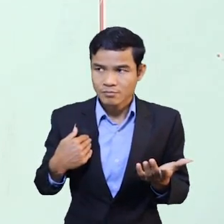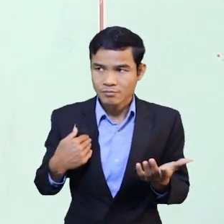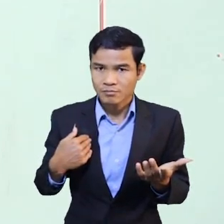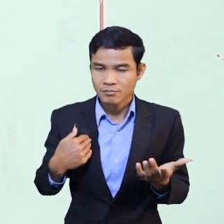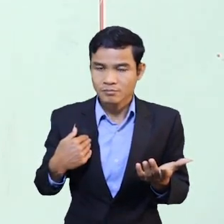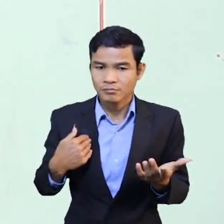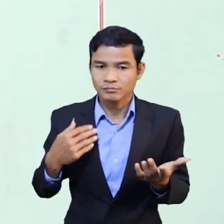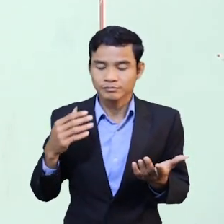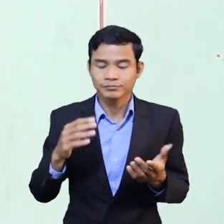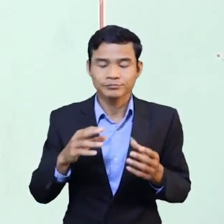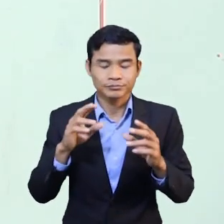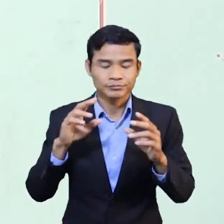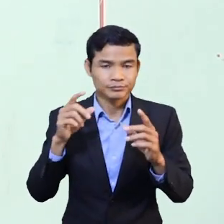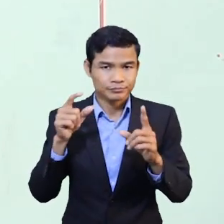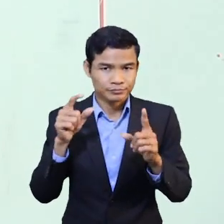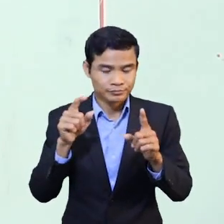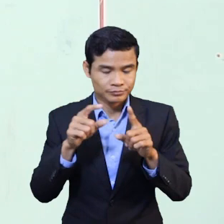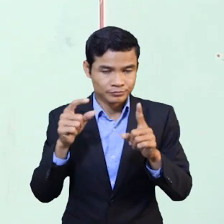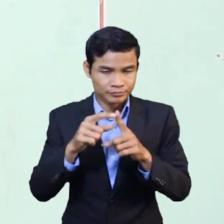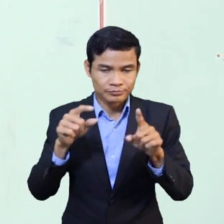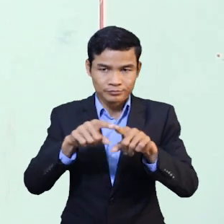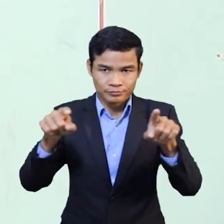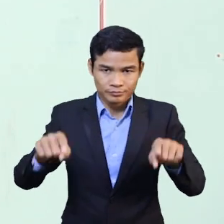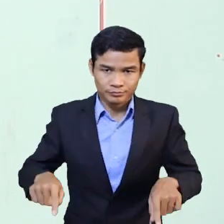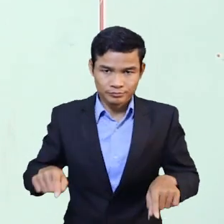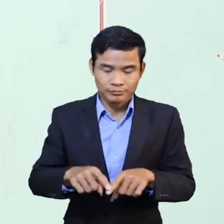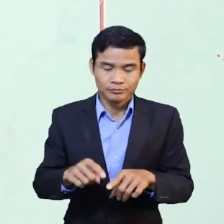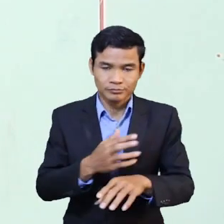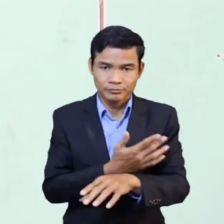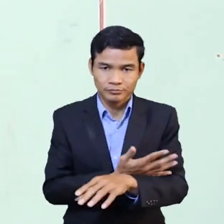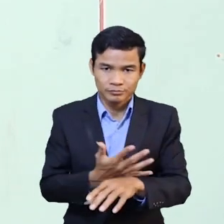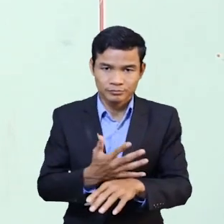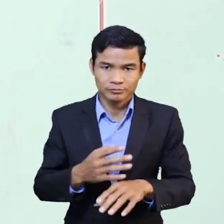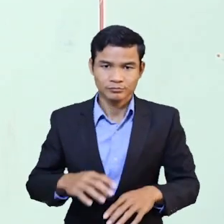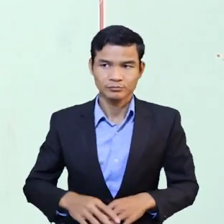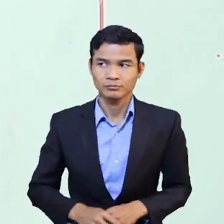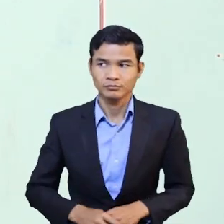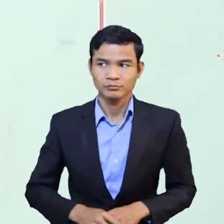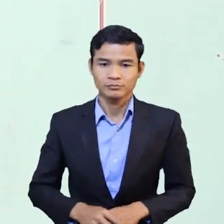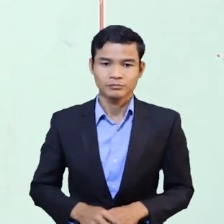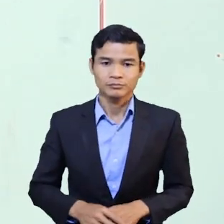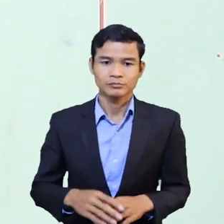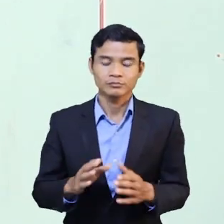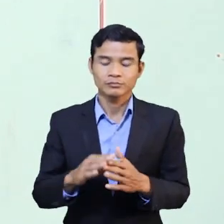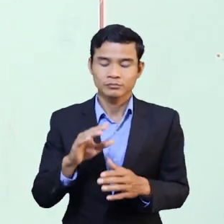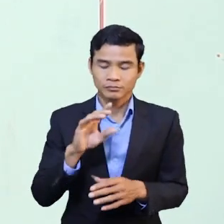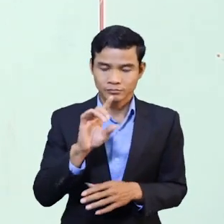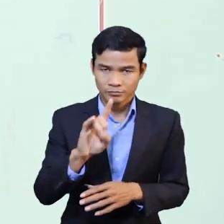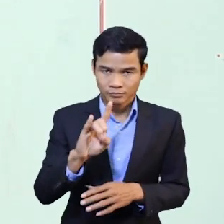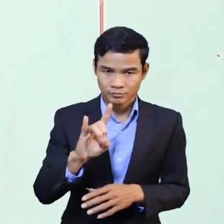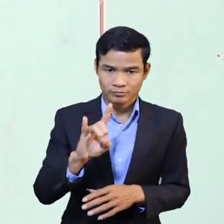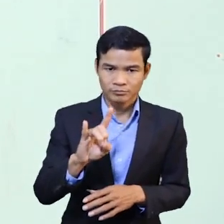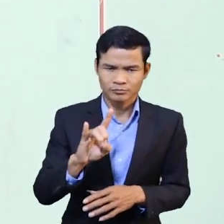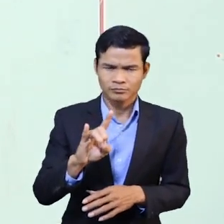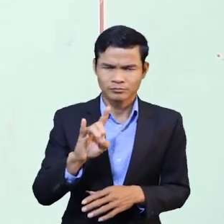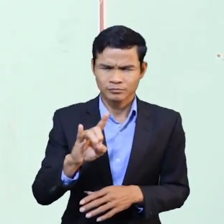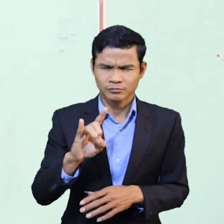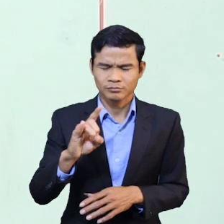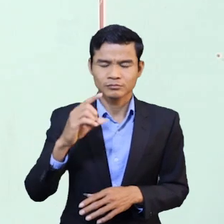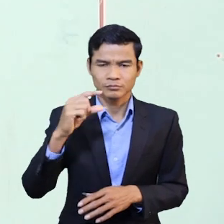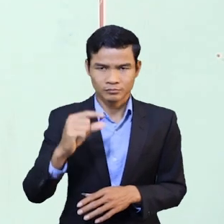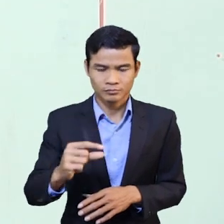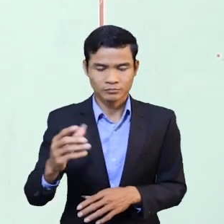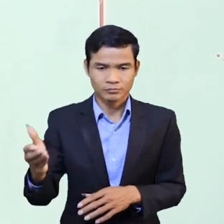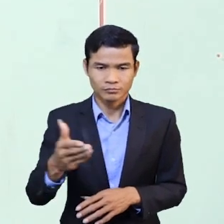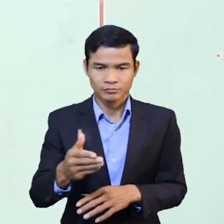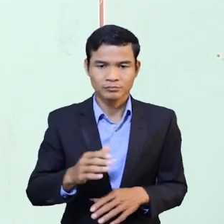chà đôi chân này bịa chầm cá chà ạ xó để trụt lực nia cứ ạ xó mố chừng chừng co